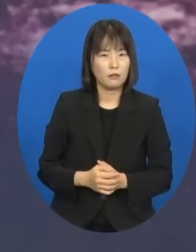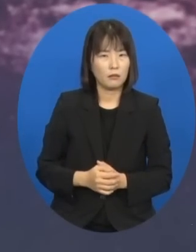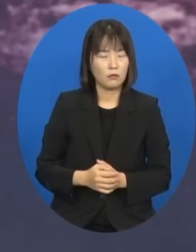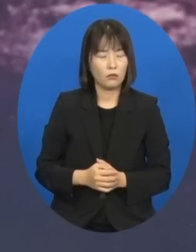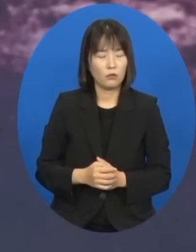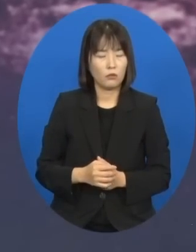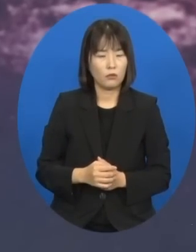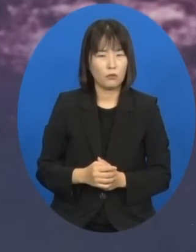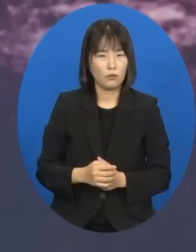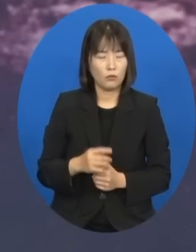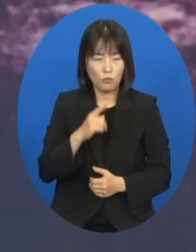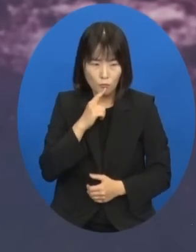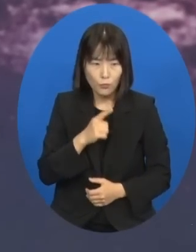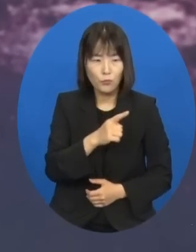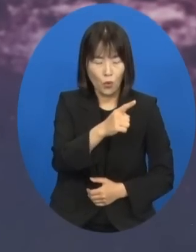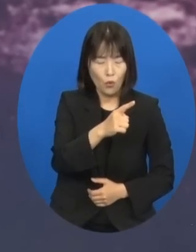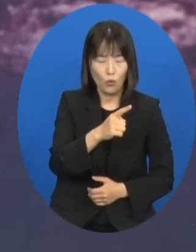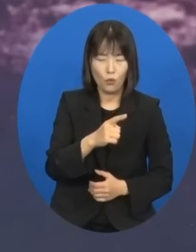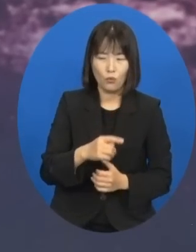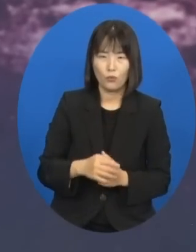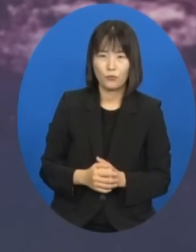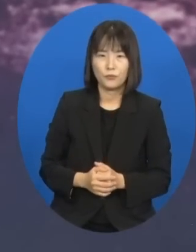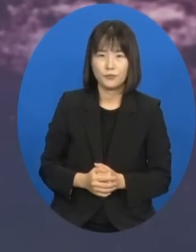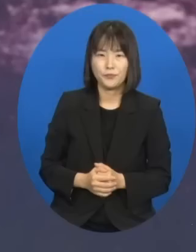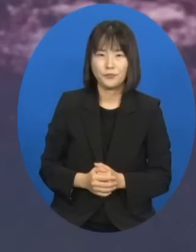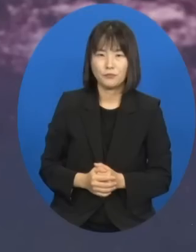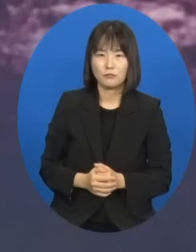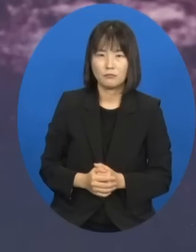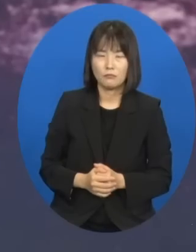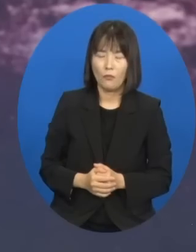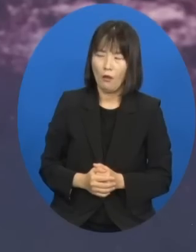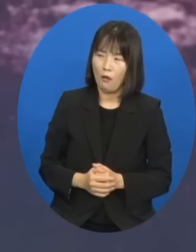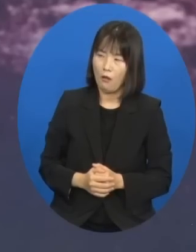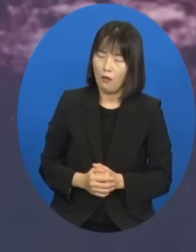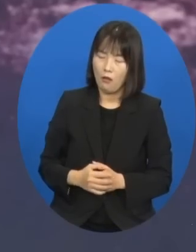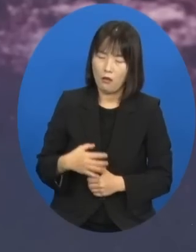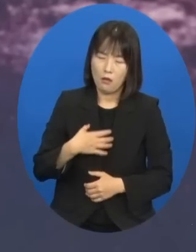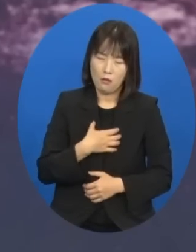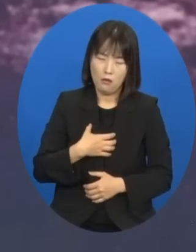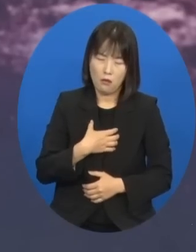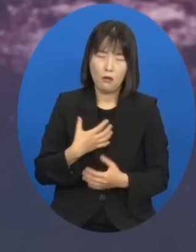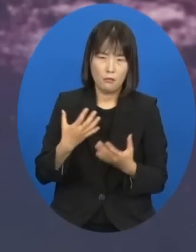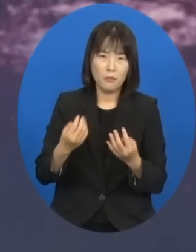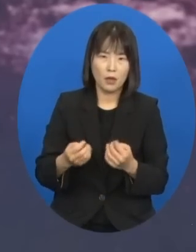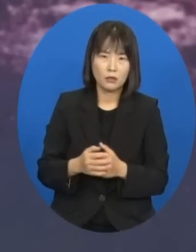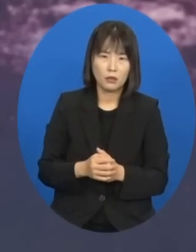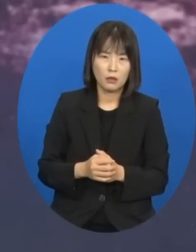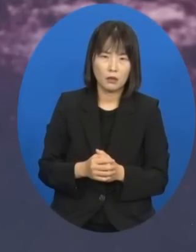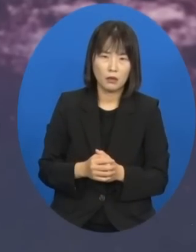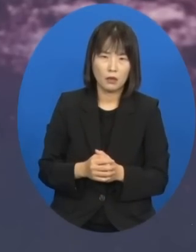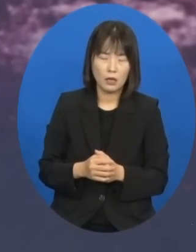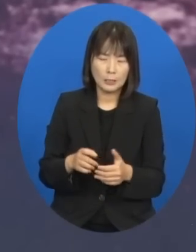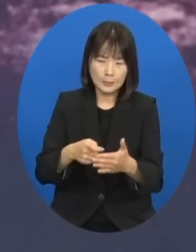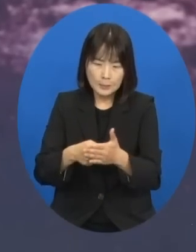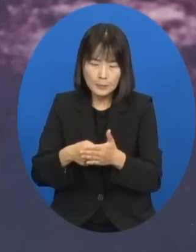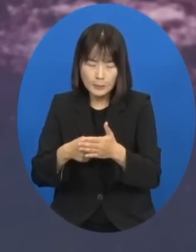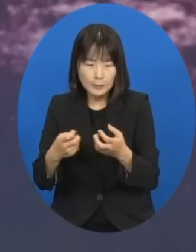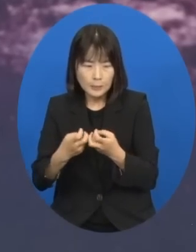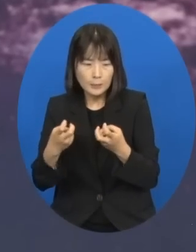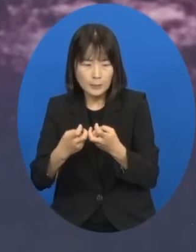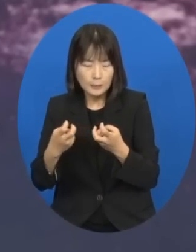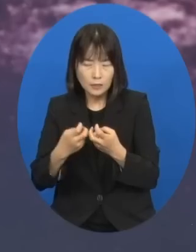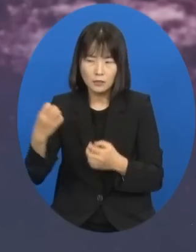듣고 싶지 않은 보고를 하시는 거예요. 굉장히 걱정을 하시는 거예요. 그래서 뭐 긴축을 어떻게 해야 되고 어떻게 해야 되고 막 이런